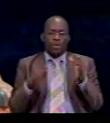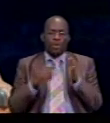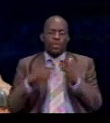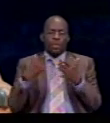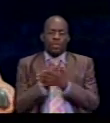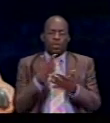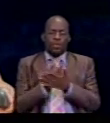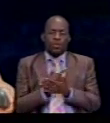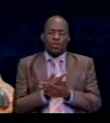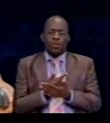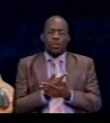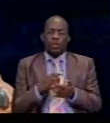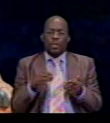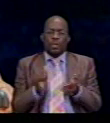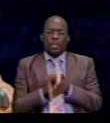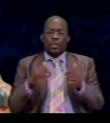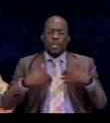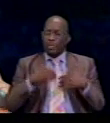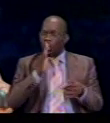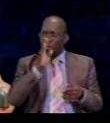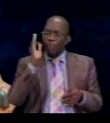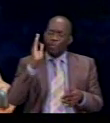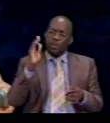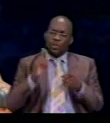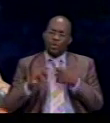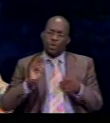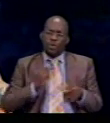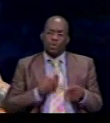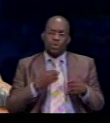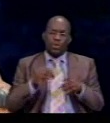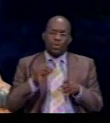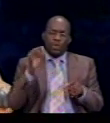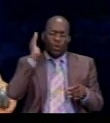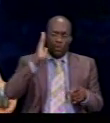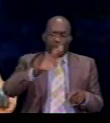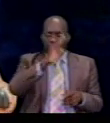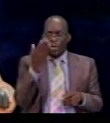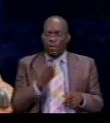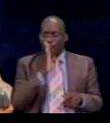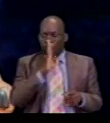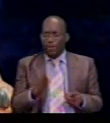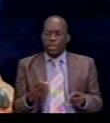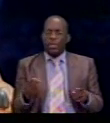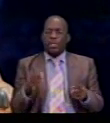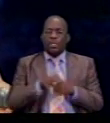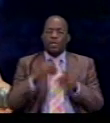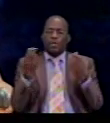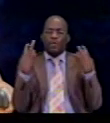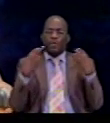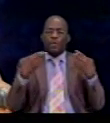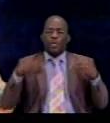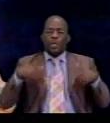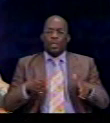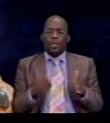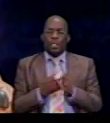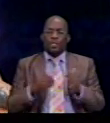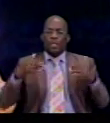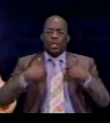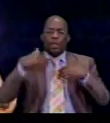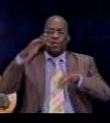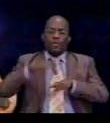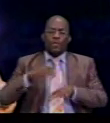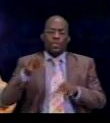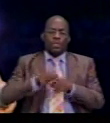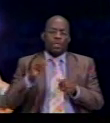never be in vain. Et que cela ait des faits dans notre vie. And let it have effect in every life. Ce soir encore, utilise-le